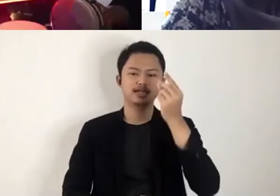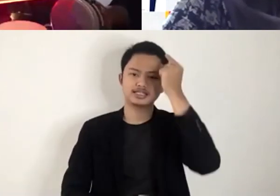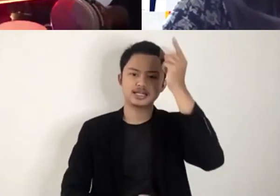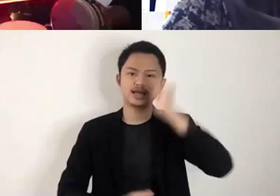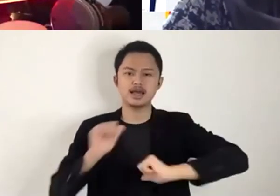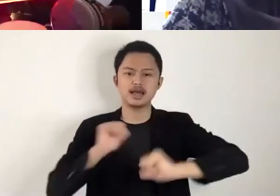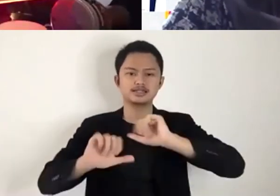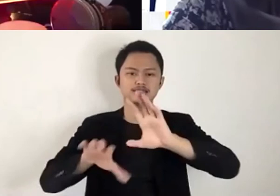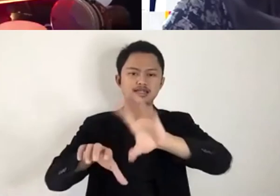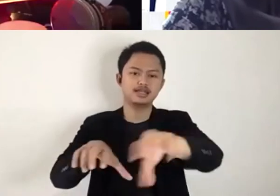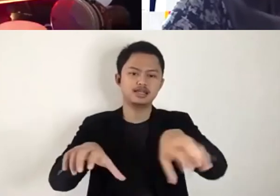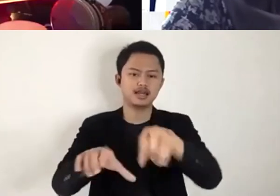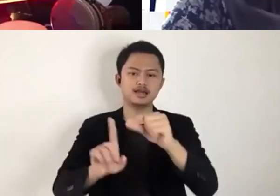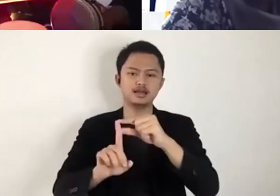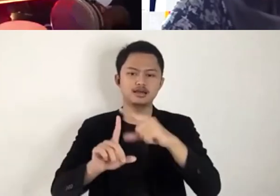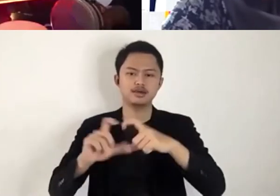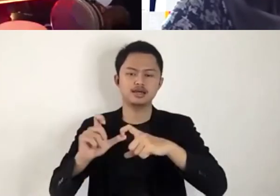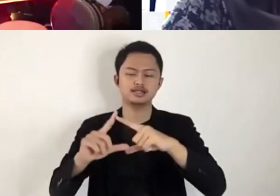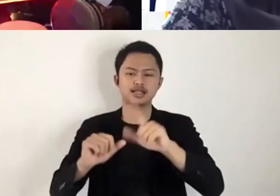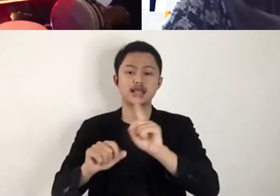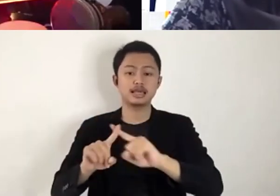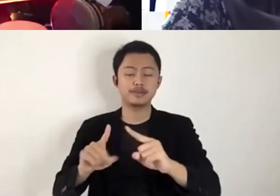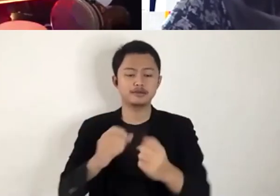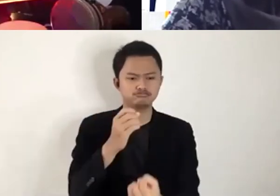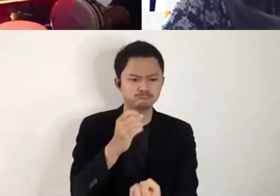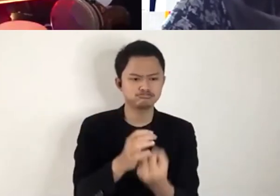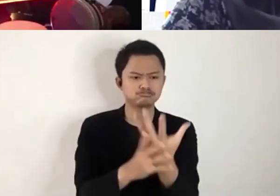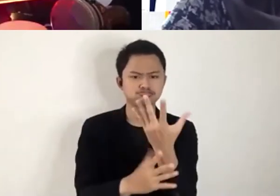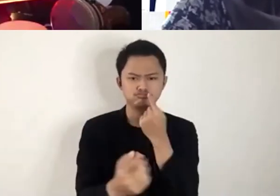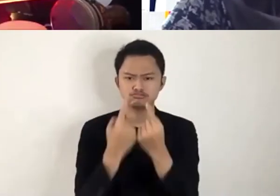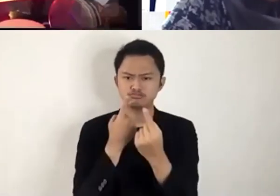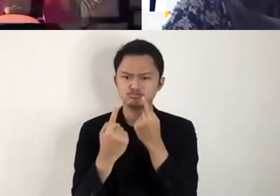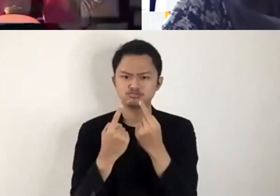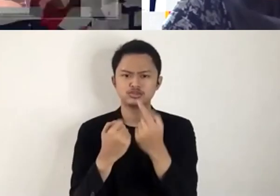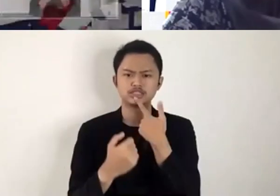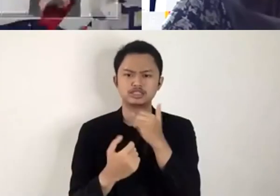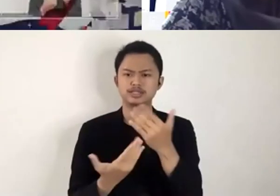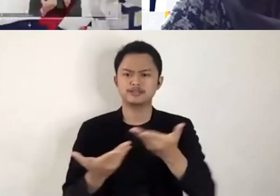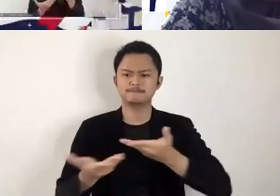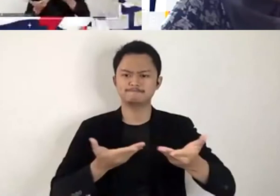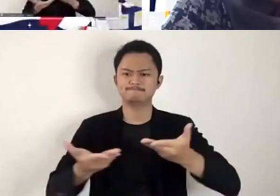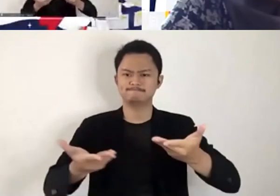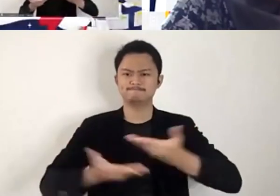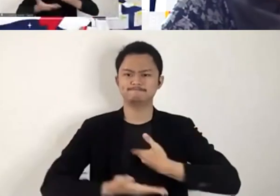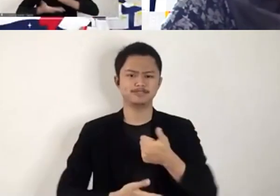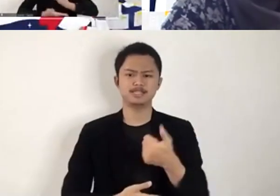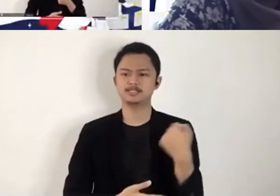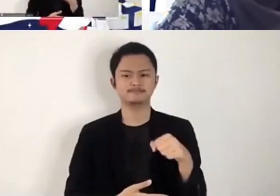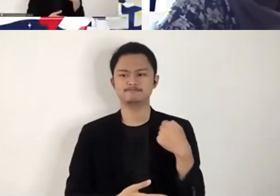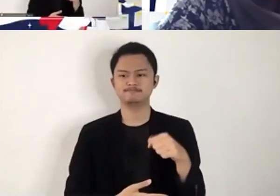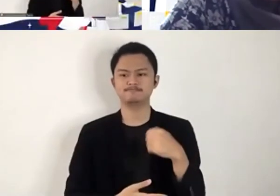daerah di dalam pasal-pasal Namun karena dalam perkembangannya pembahasan itu kemudian Tidak diakomodir sehingga hilangnya dari